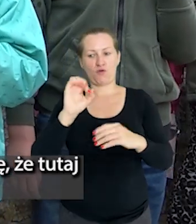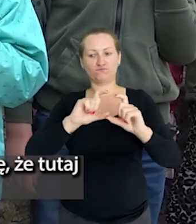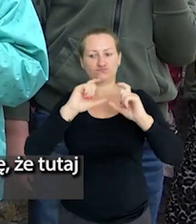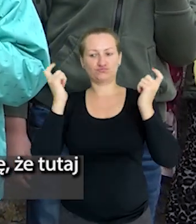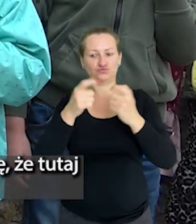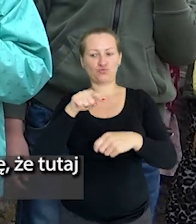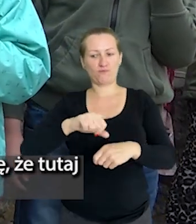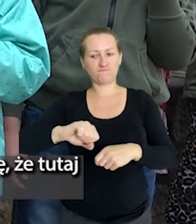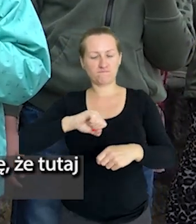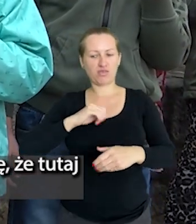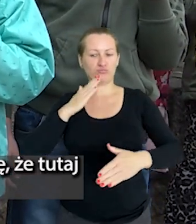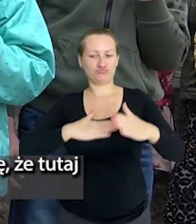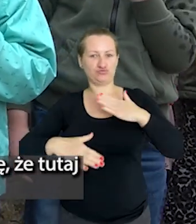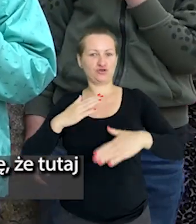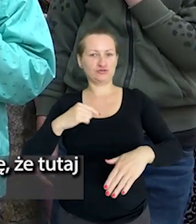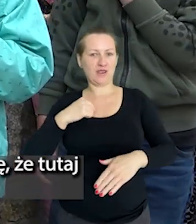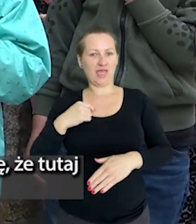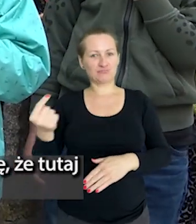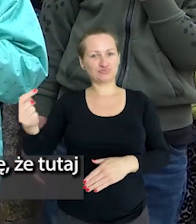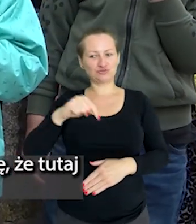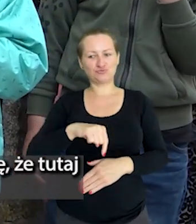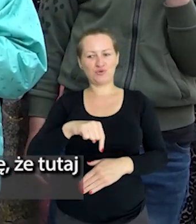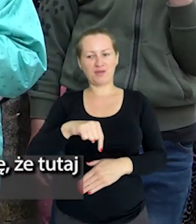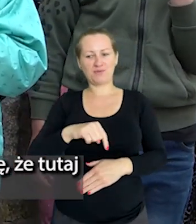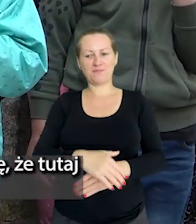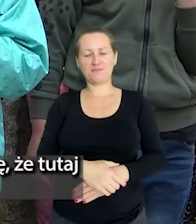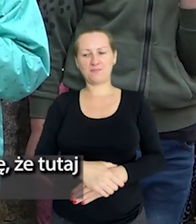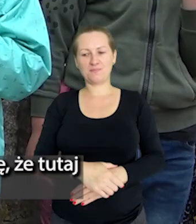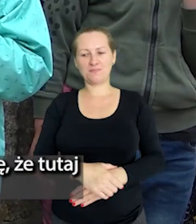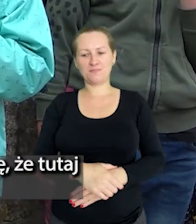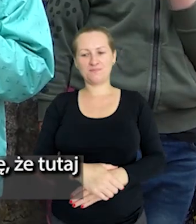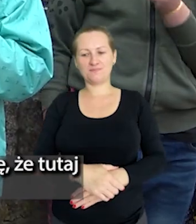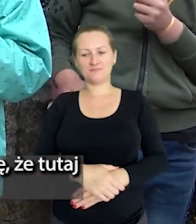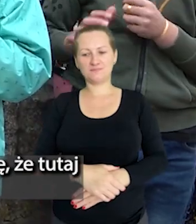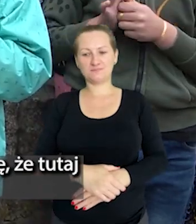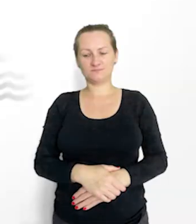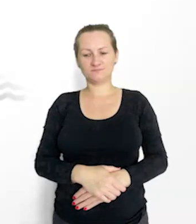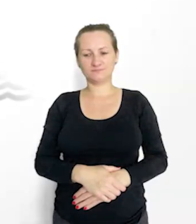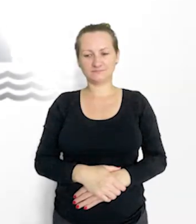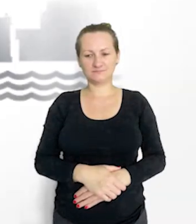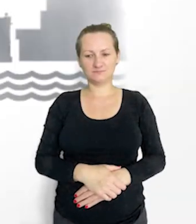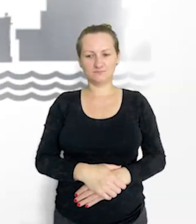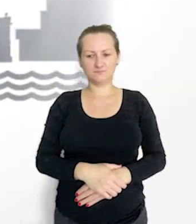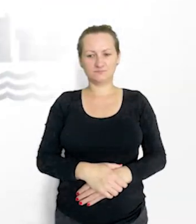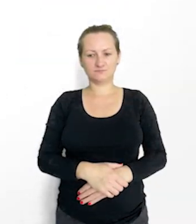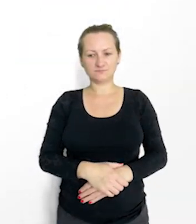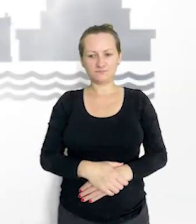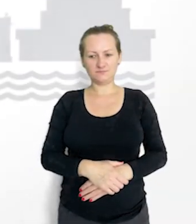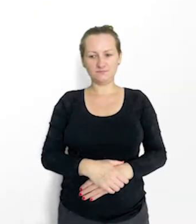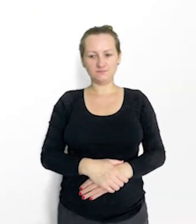tutaj fajni i w ogóle i cieszę się, że tutaj przyszłam.